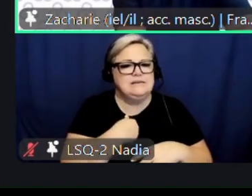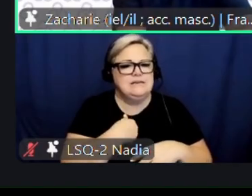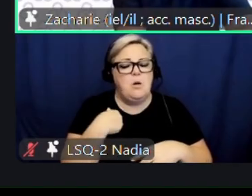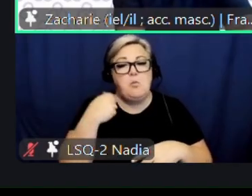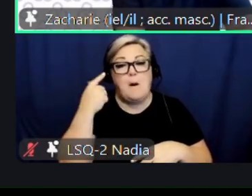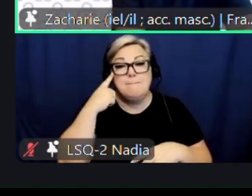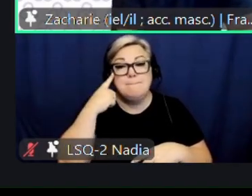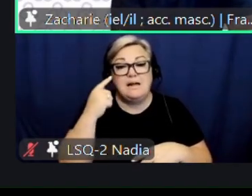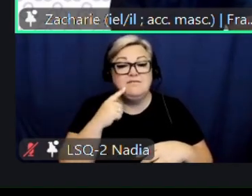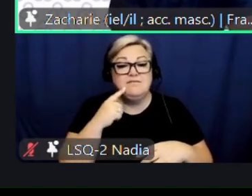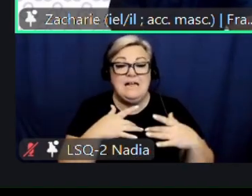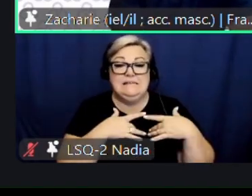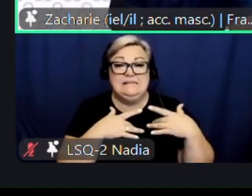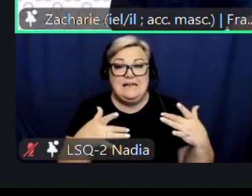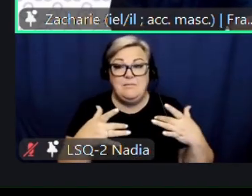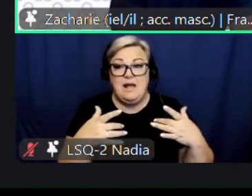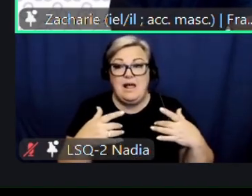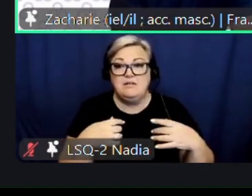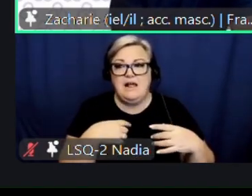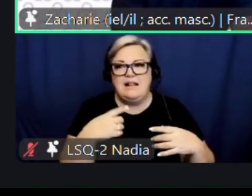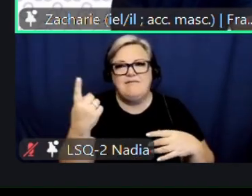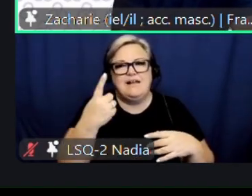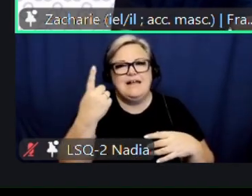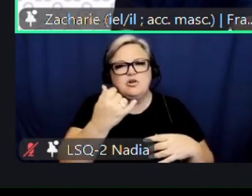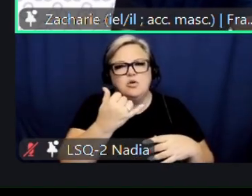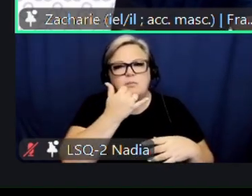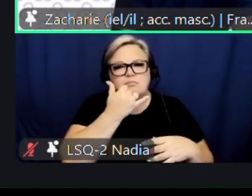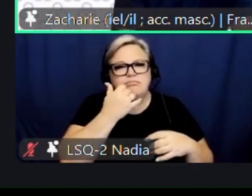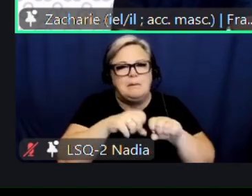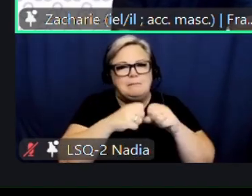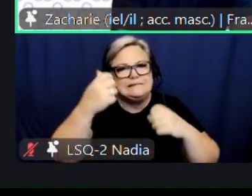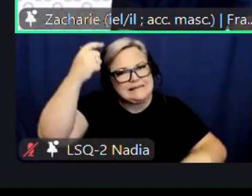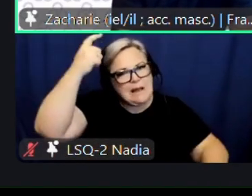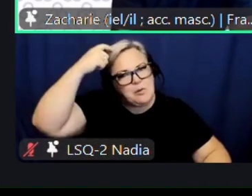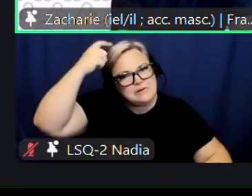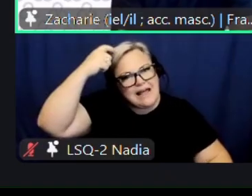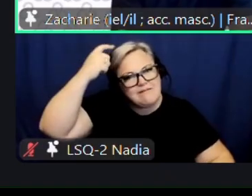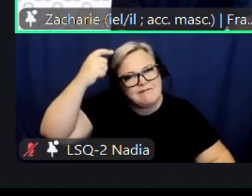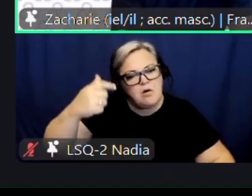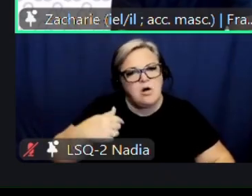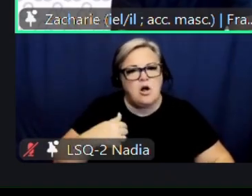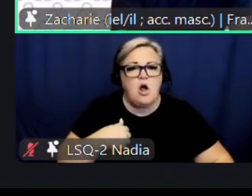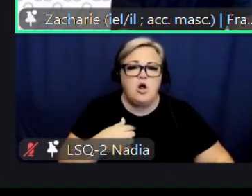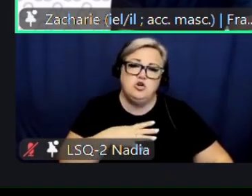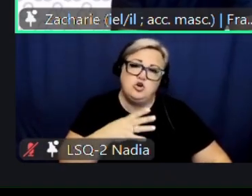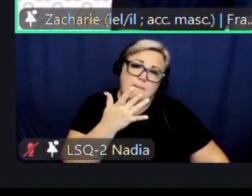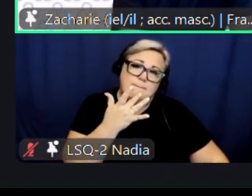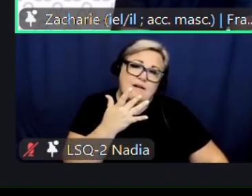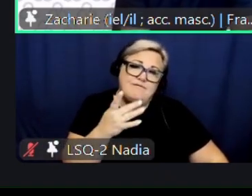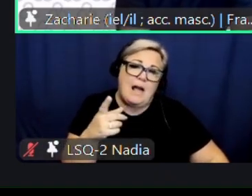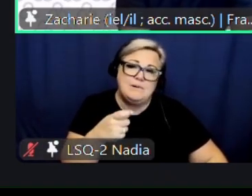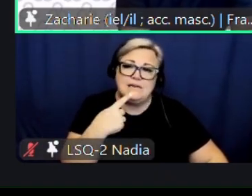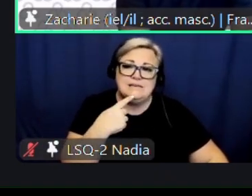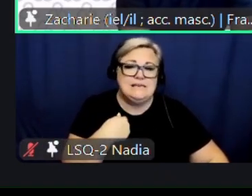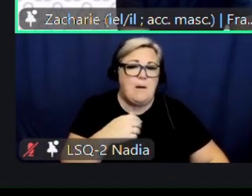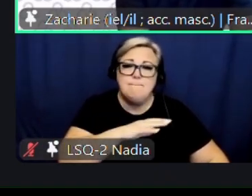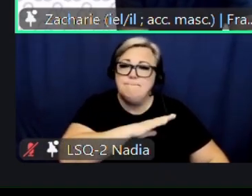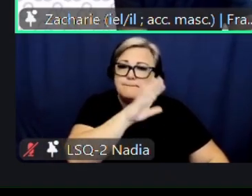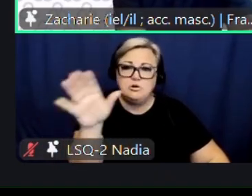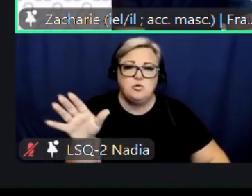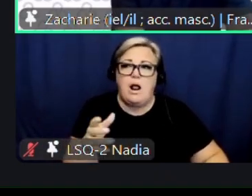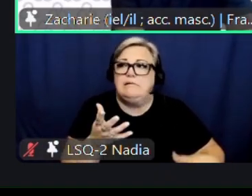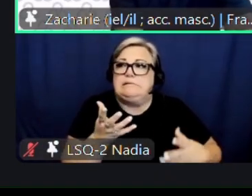pensais sincèrement qu'il y avait quelque chose de brisé dans mon cerveau. J'aurais aimé que le médecin dise que c'est pas tout le monde qui a des